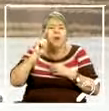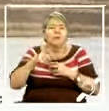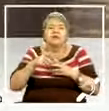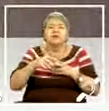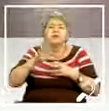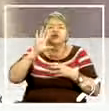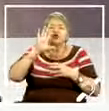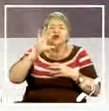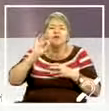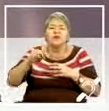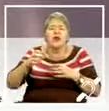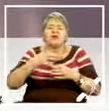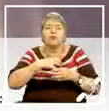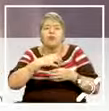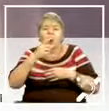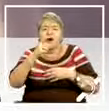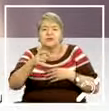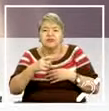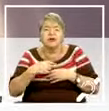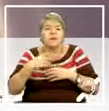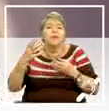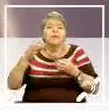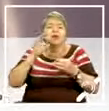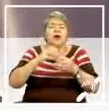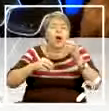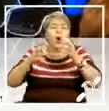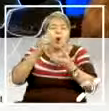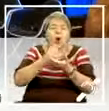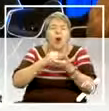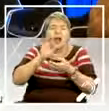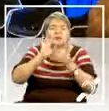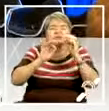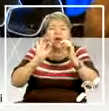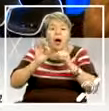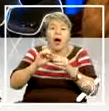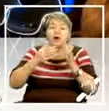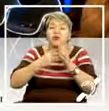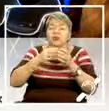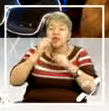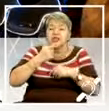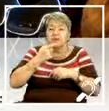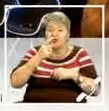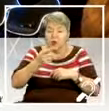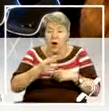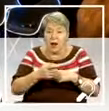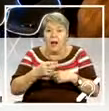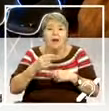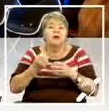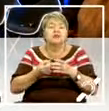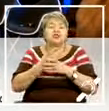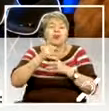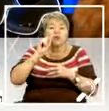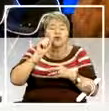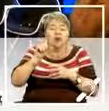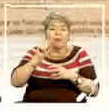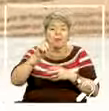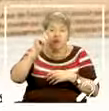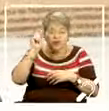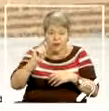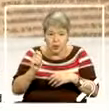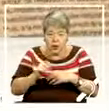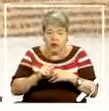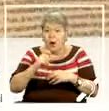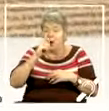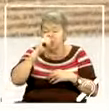opere prestigioase din colecția Brauner de la Centrul Pompidou, vor ajunge la Timișoara, chiar de pe 17 februarie, când